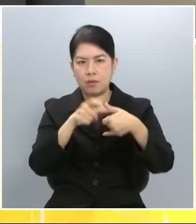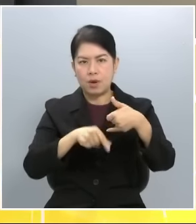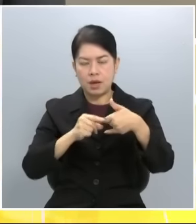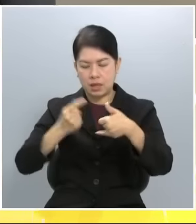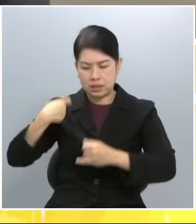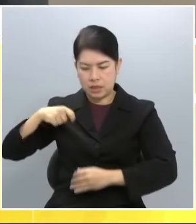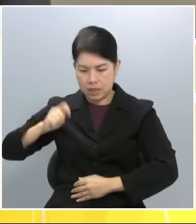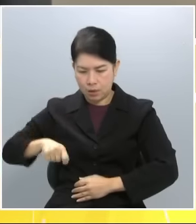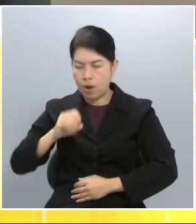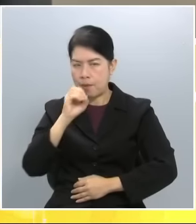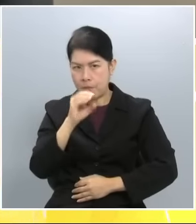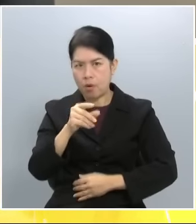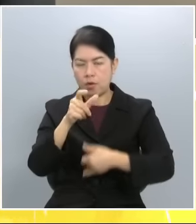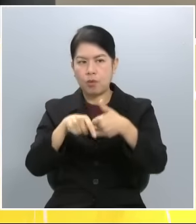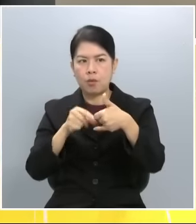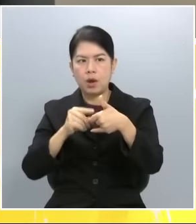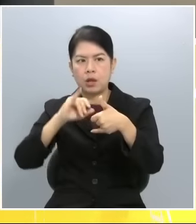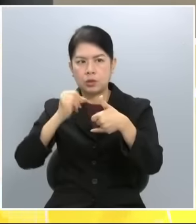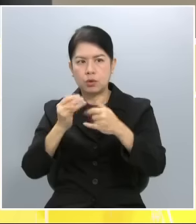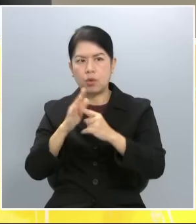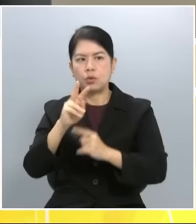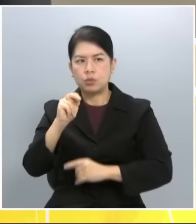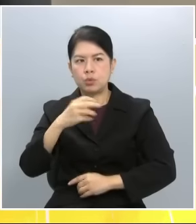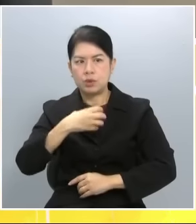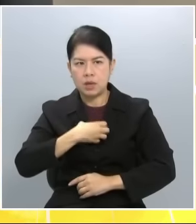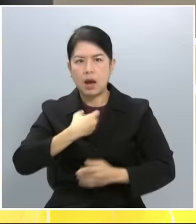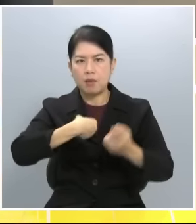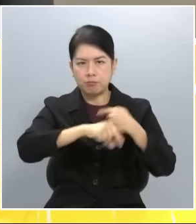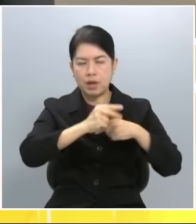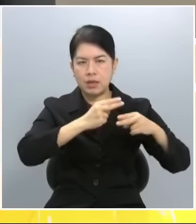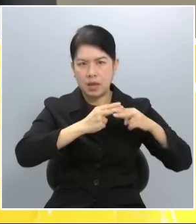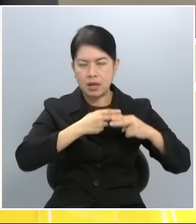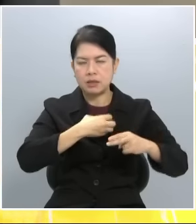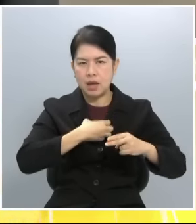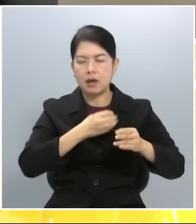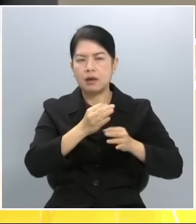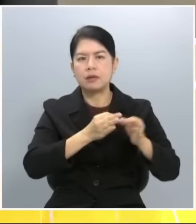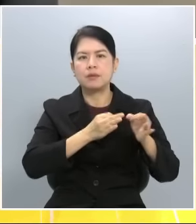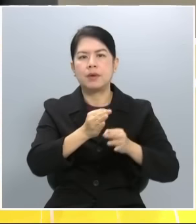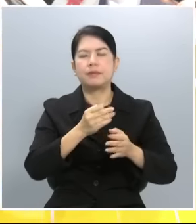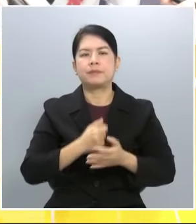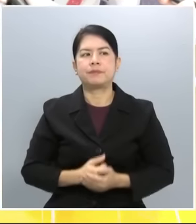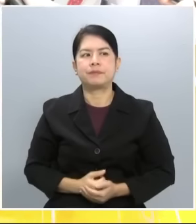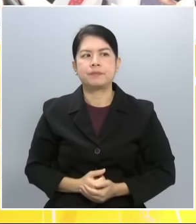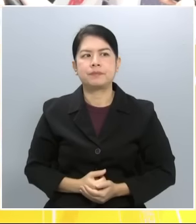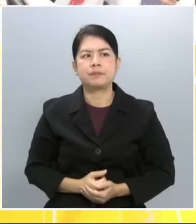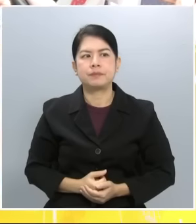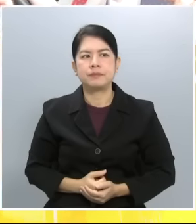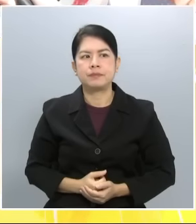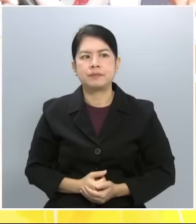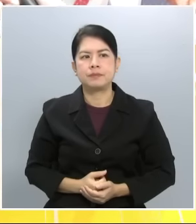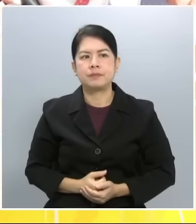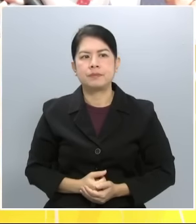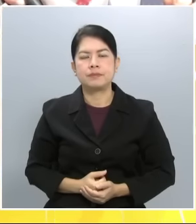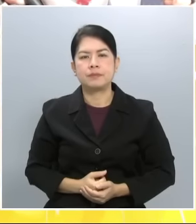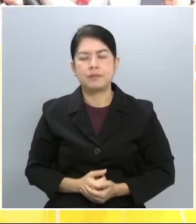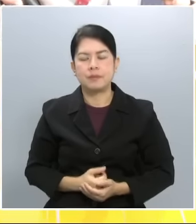ต้องการจะเดินทางไปเองนะครับเพราะอยากจะชี้แจงท่านผู้ชมอย่างที่บอกประเด็นที่หนึ่ง